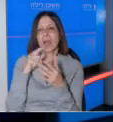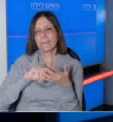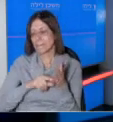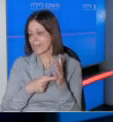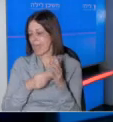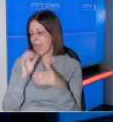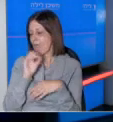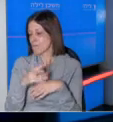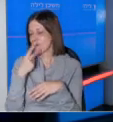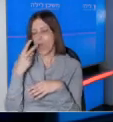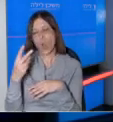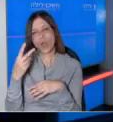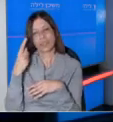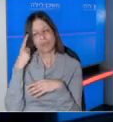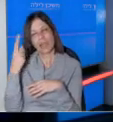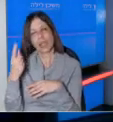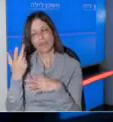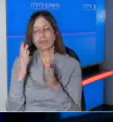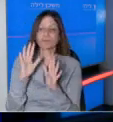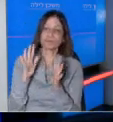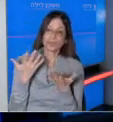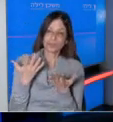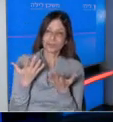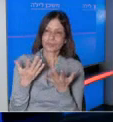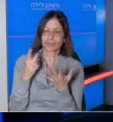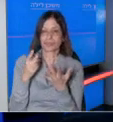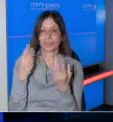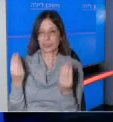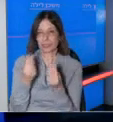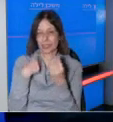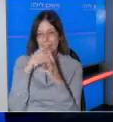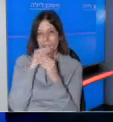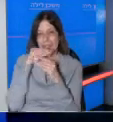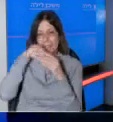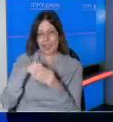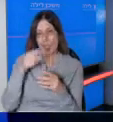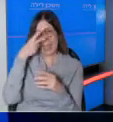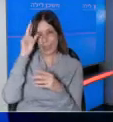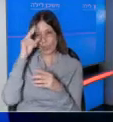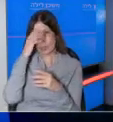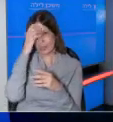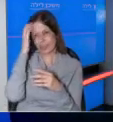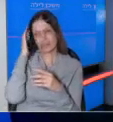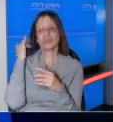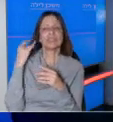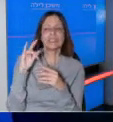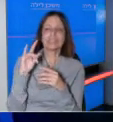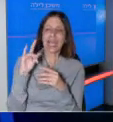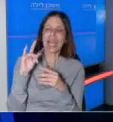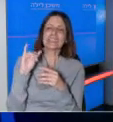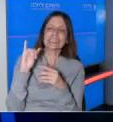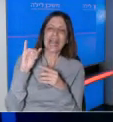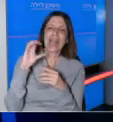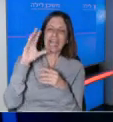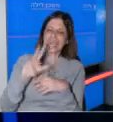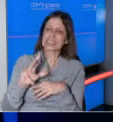לבוא ולזהות מגמות באיזשהו מקום. יכול להיות עוד פעם. מהגורמים שאני דיברתי איתם בתוך הליכוד וכאלה, אז תודה, מדברים של ישראל קץ מאוד מאוד חזק. בסופו של